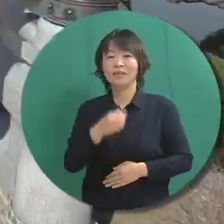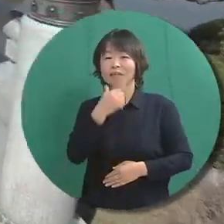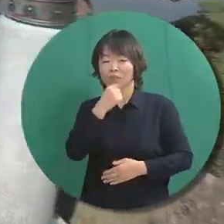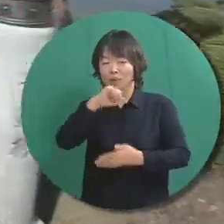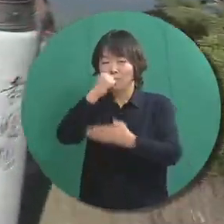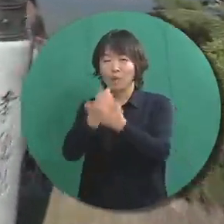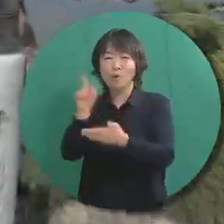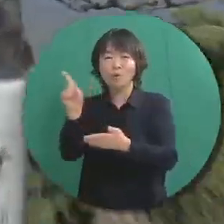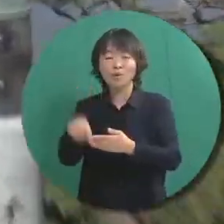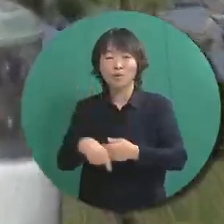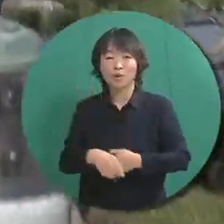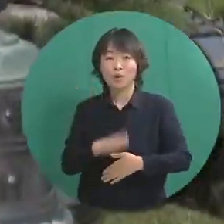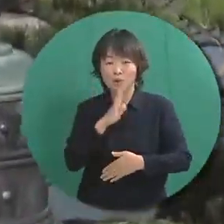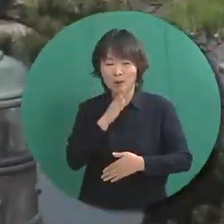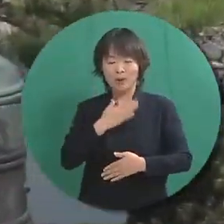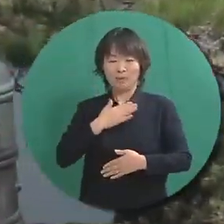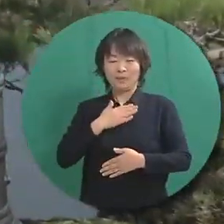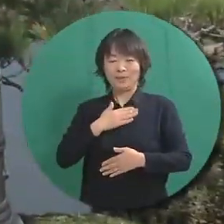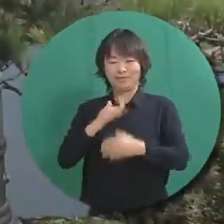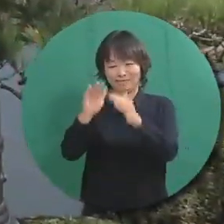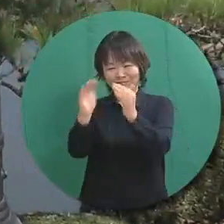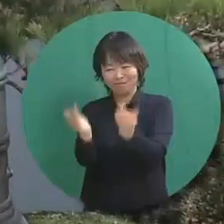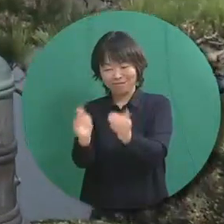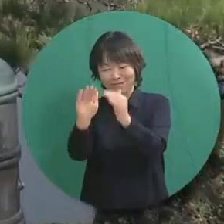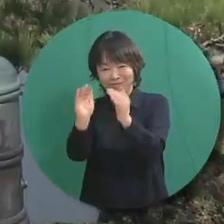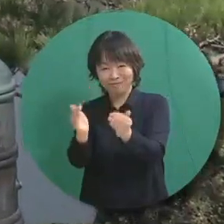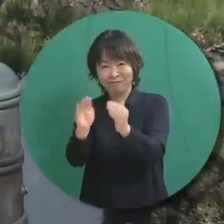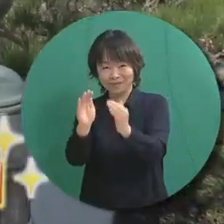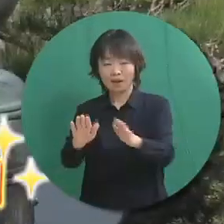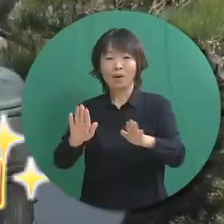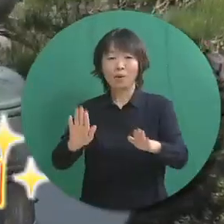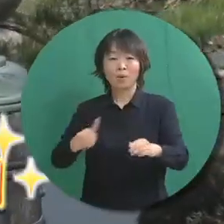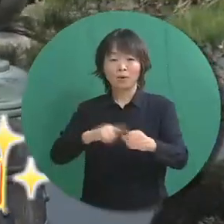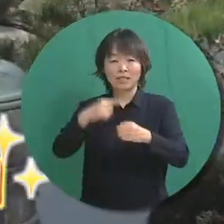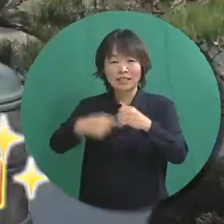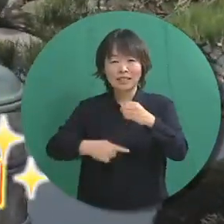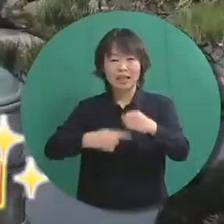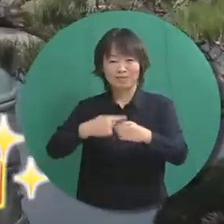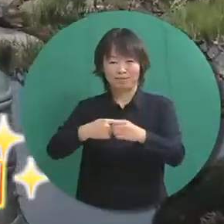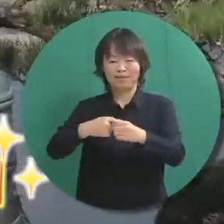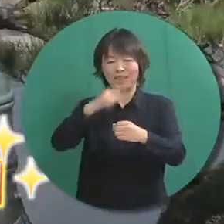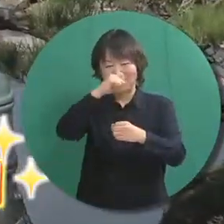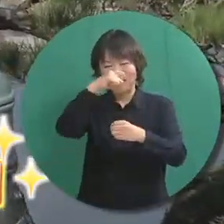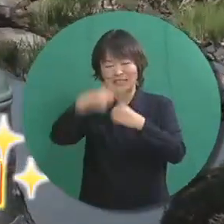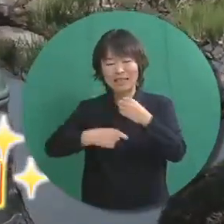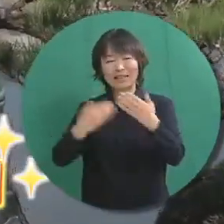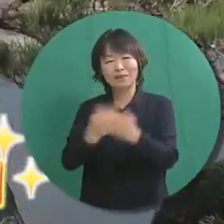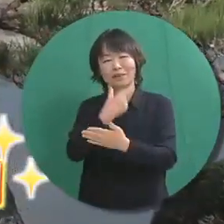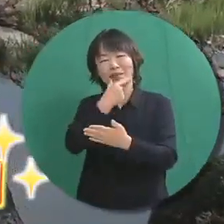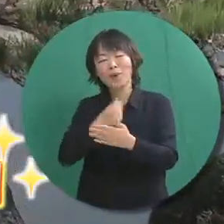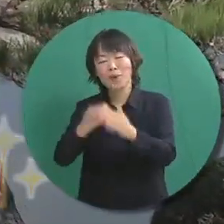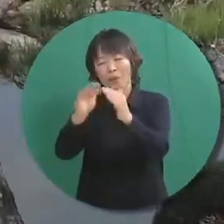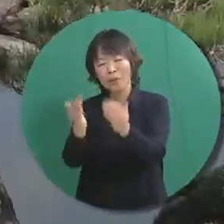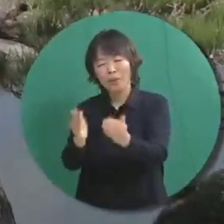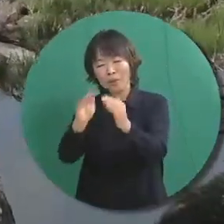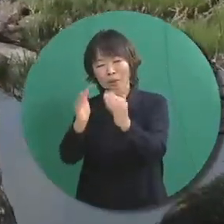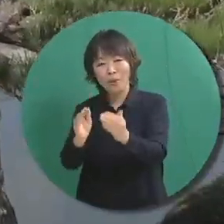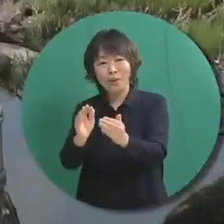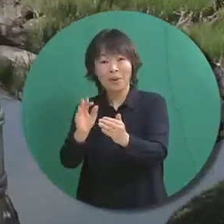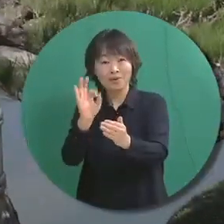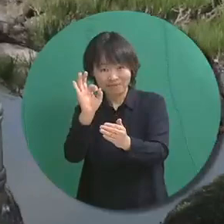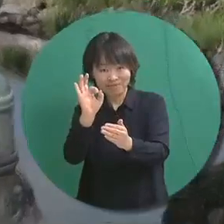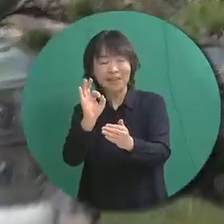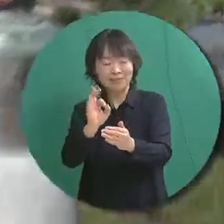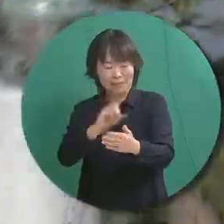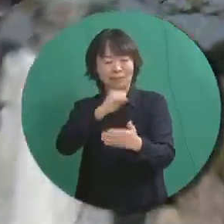。 このことですね。 そうです、 はい、触ったら願いが叶う。今年一年良い年になりますように。叶